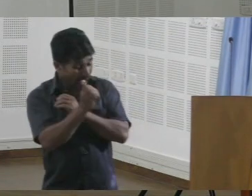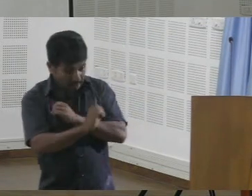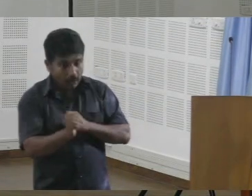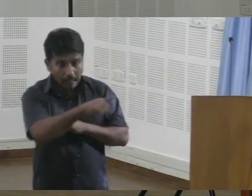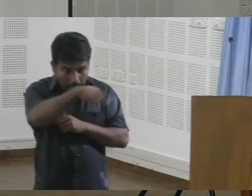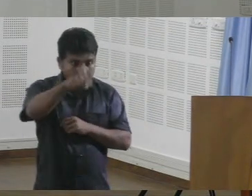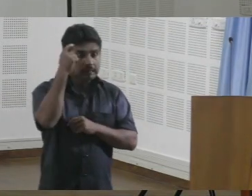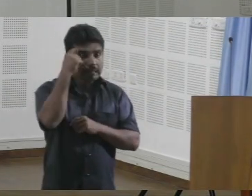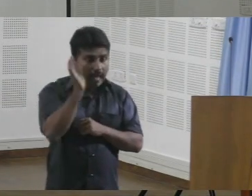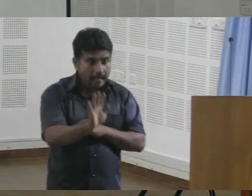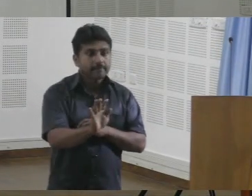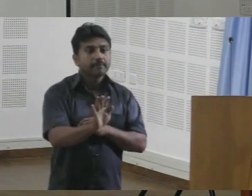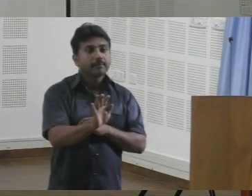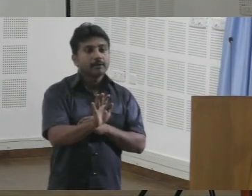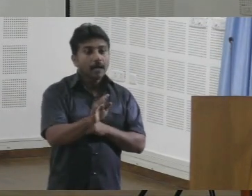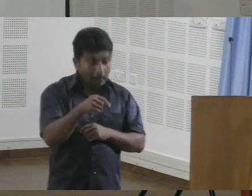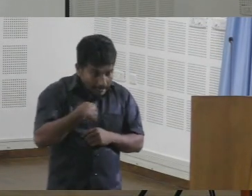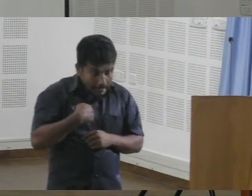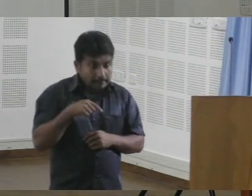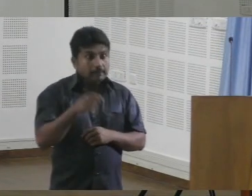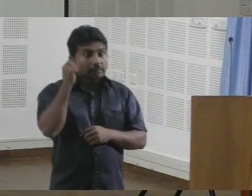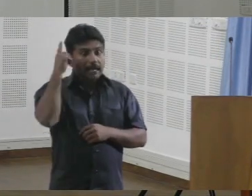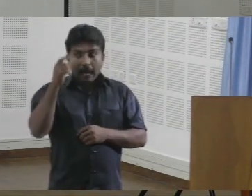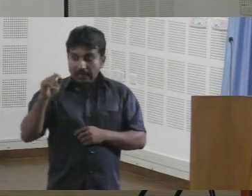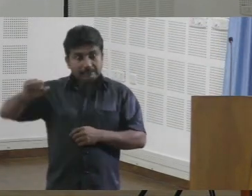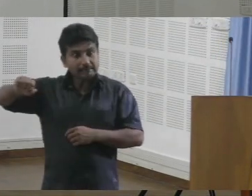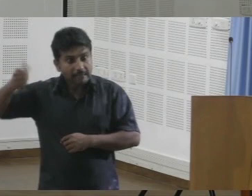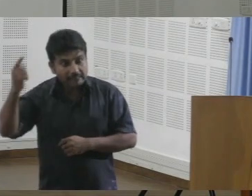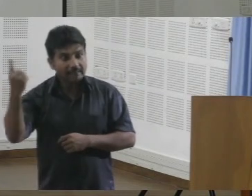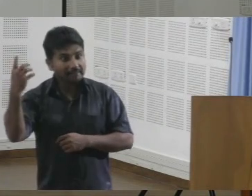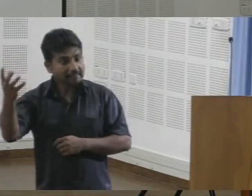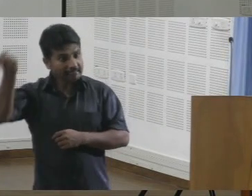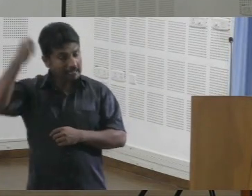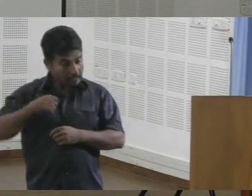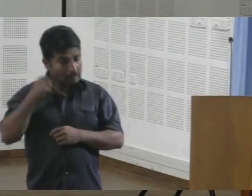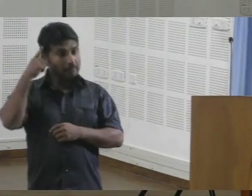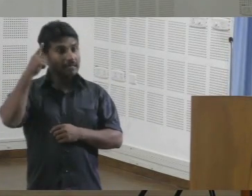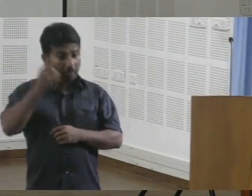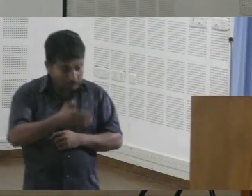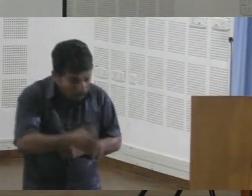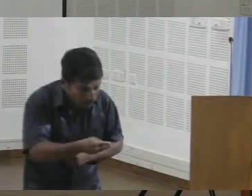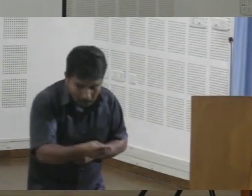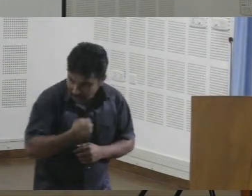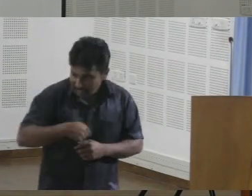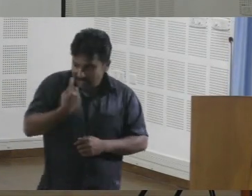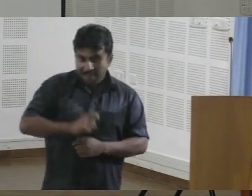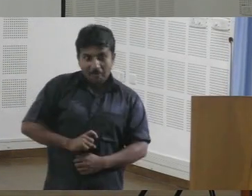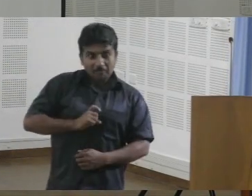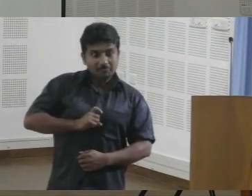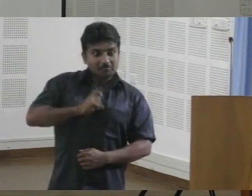അന്ന് ഞങ്ങൾക്ക് മനസ്സിലായി അത് അവർക്കും ഒരുപാട് അങ്ങനത്തെ അപ്രീസിയേഷൻസും ഇതൊക്കെ വരുമ്പോൾ അവരുടെ സെൽഫ് കോൺഫിഡൻസ് അവിടെ മുതൽ